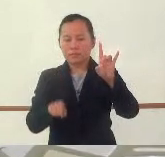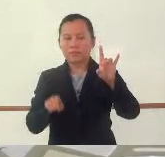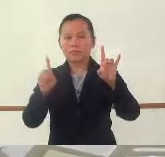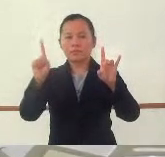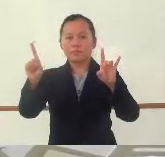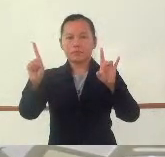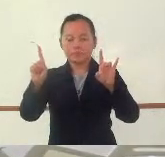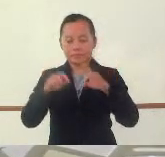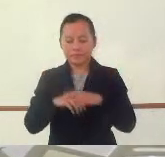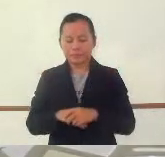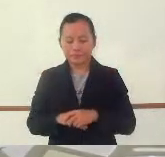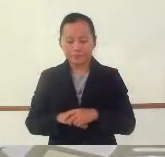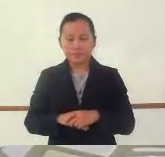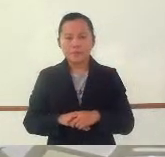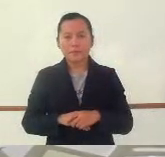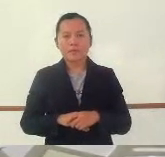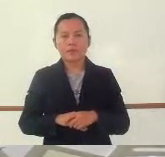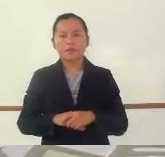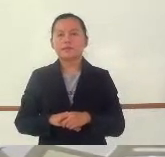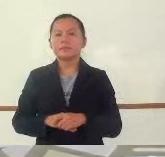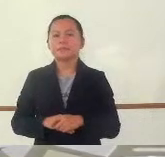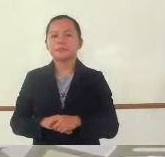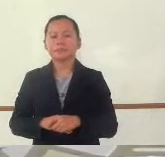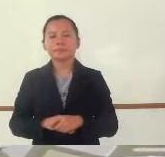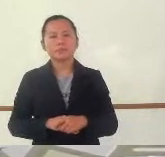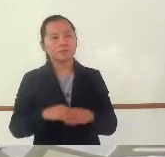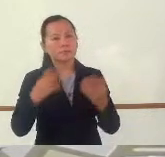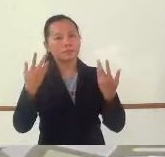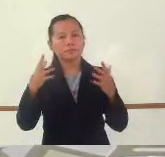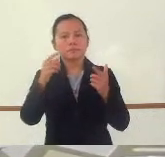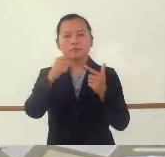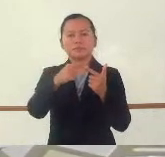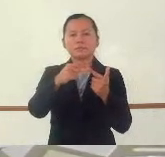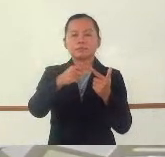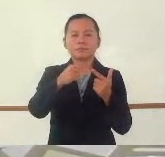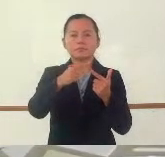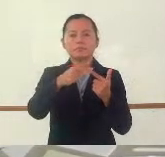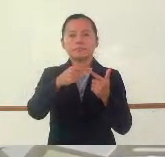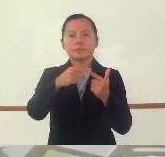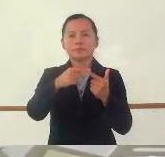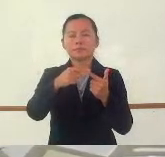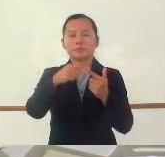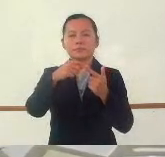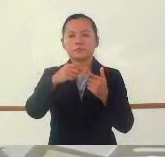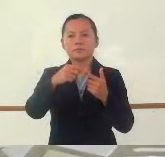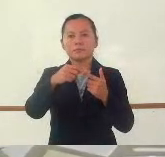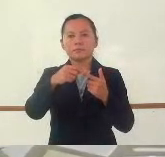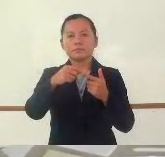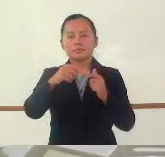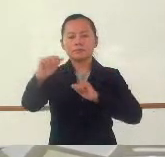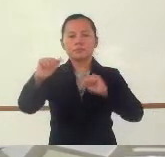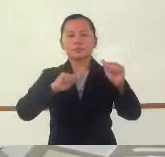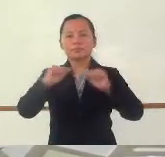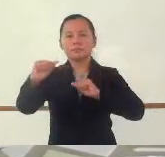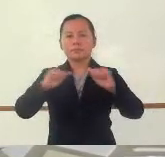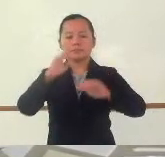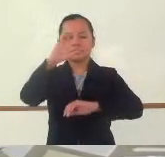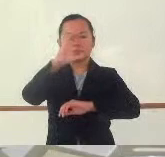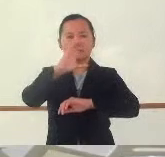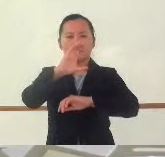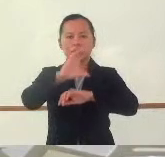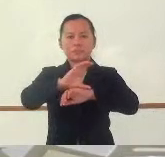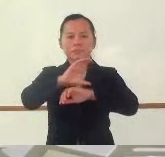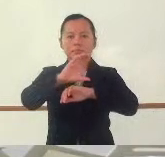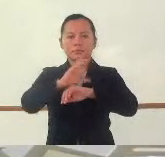2021. Seterusnya adalah segmen khas Pastoral Gereja di Radio Online